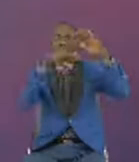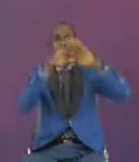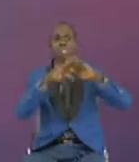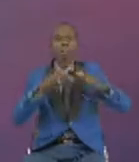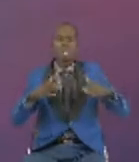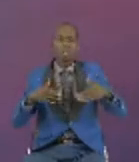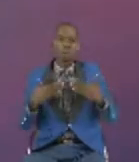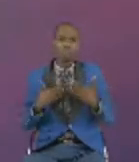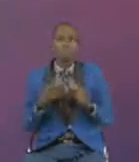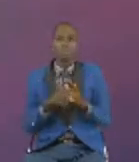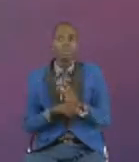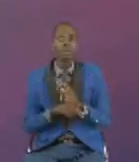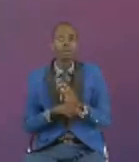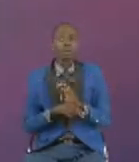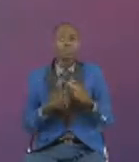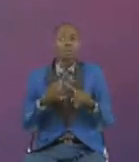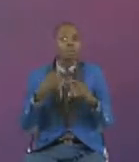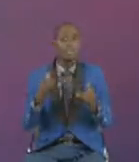éternel. Repentez-vous.